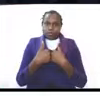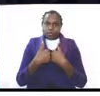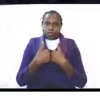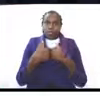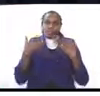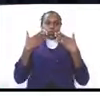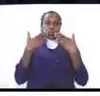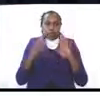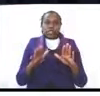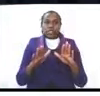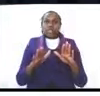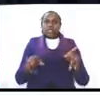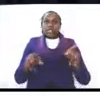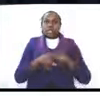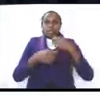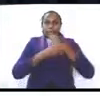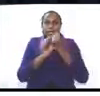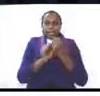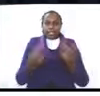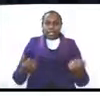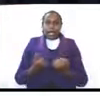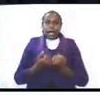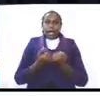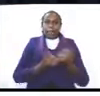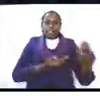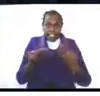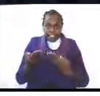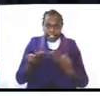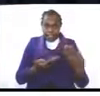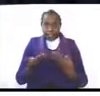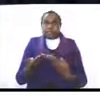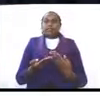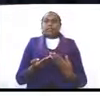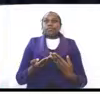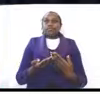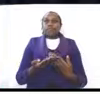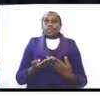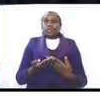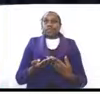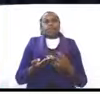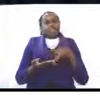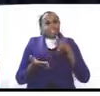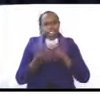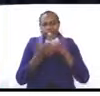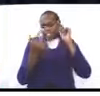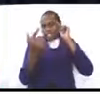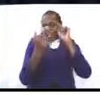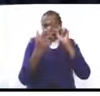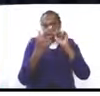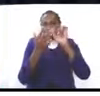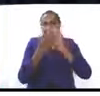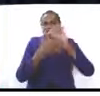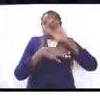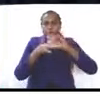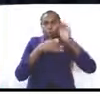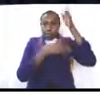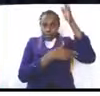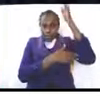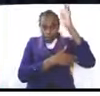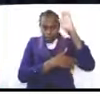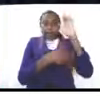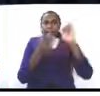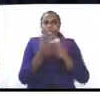kumaliza ama kutimiza huduma yako. Ile kusudi ambayo umeitiwa na Mungu,